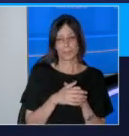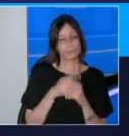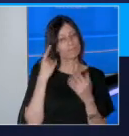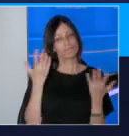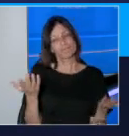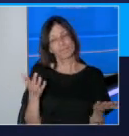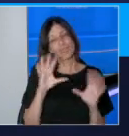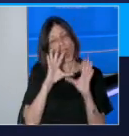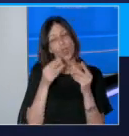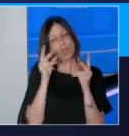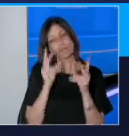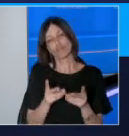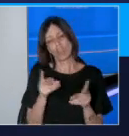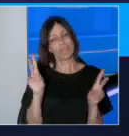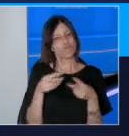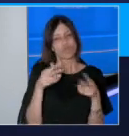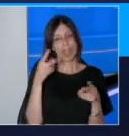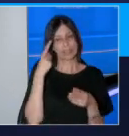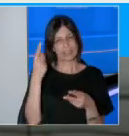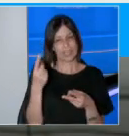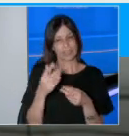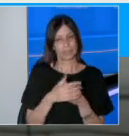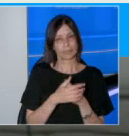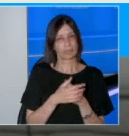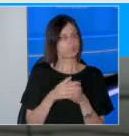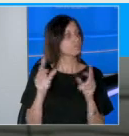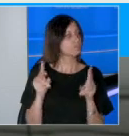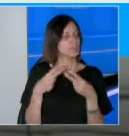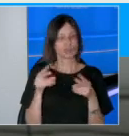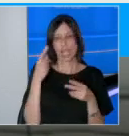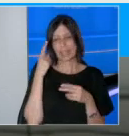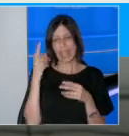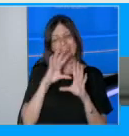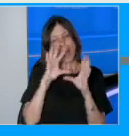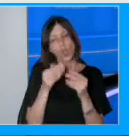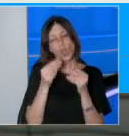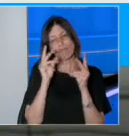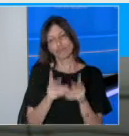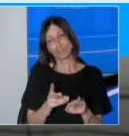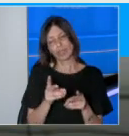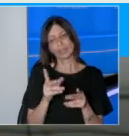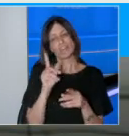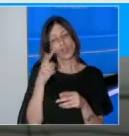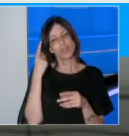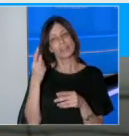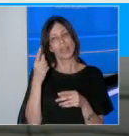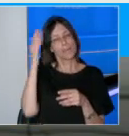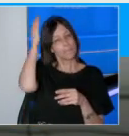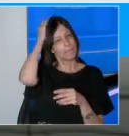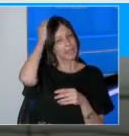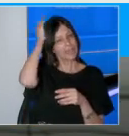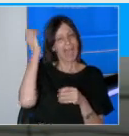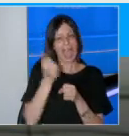תשמע, הכל יכול להיות, אי אפשר לדעת. אי אפשר לדעת, הכל יכול להיות, אבל אתה יודע, בנט עשה פה